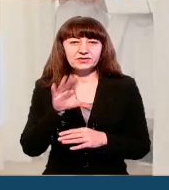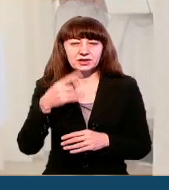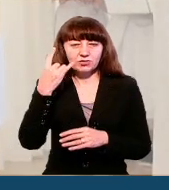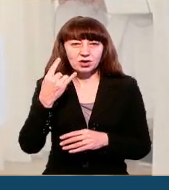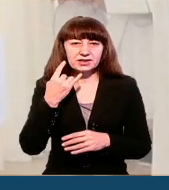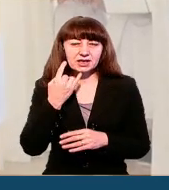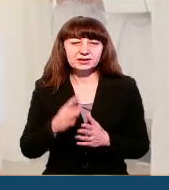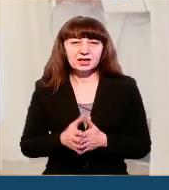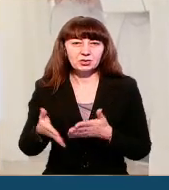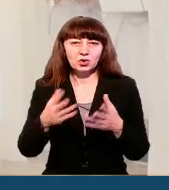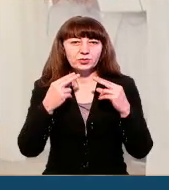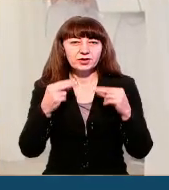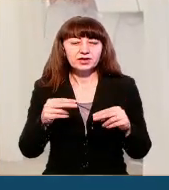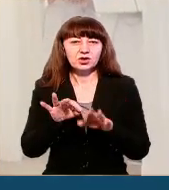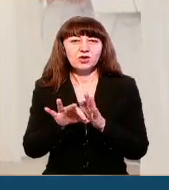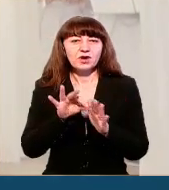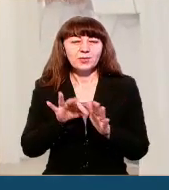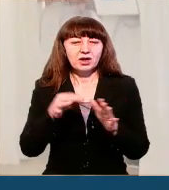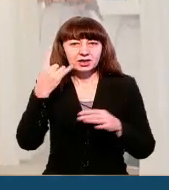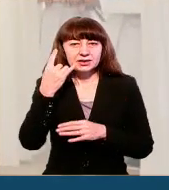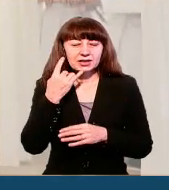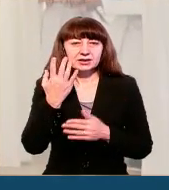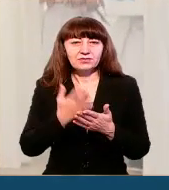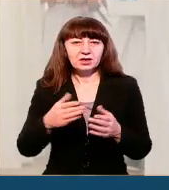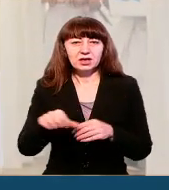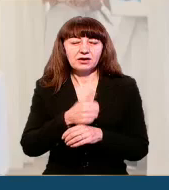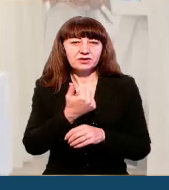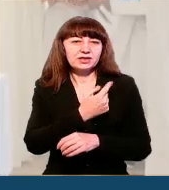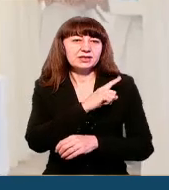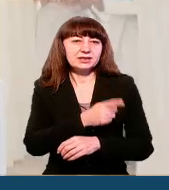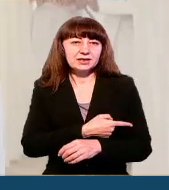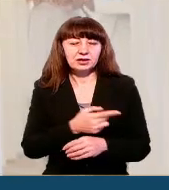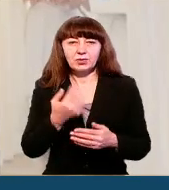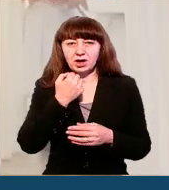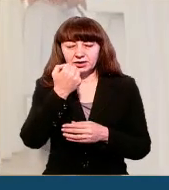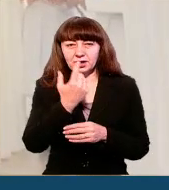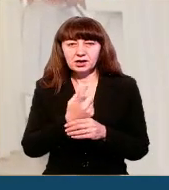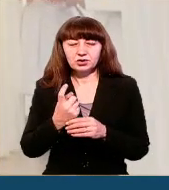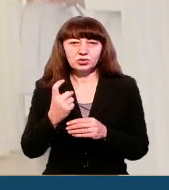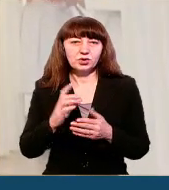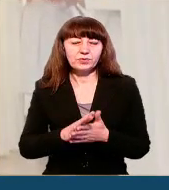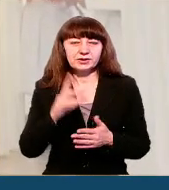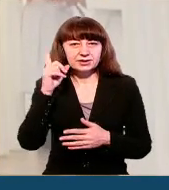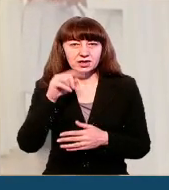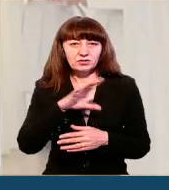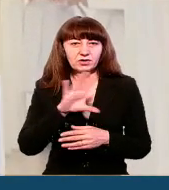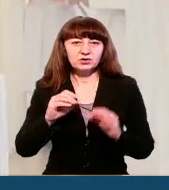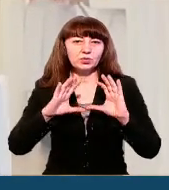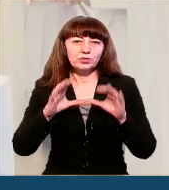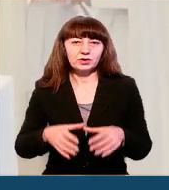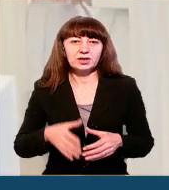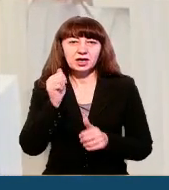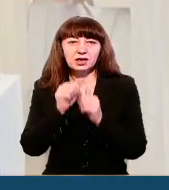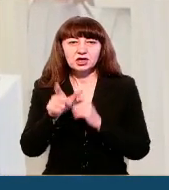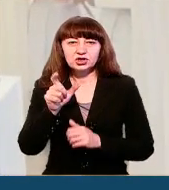жолы бізді бүкіл әлемге паш ететін басты темір қазық. Сондықтан жүрегі елдеп соққан әрбір